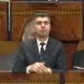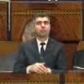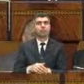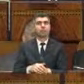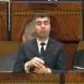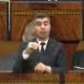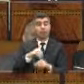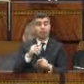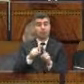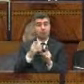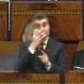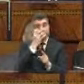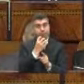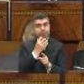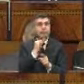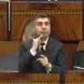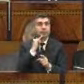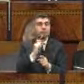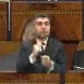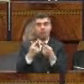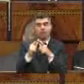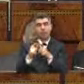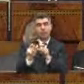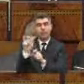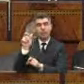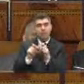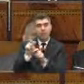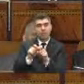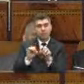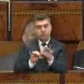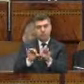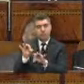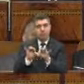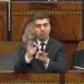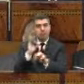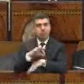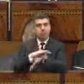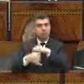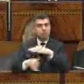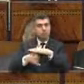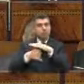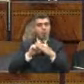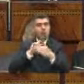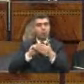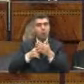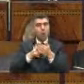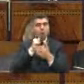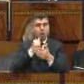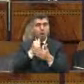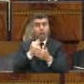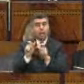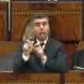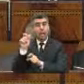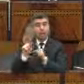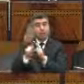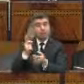وهذا فيه إهانة لكرامة المواطنين، وفيه سوء تدبير من طرف المكتب الوطني للماء والكهرباء، حيث تصبح الساكنة ملزمة على